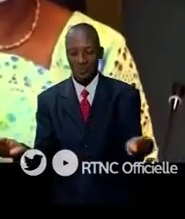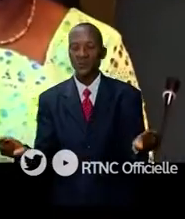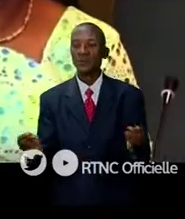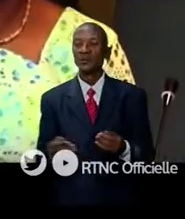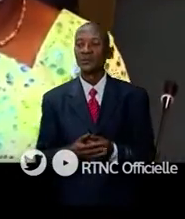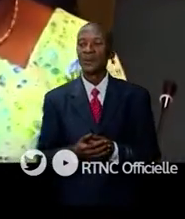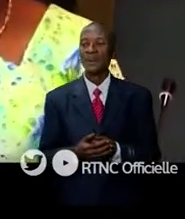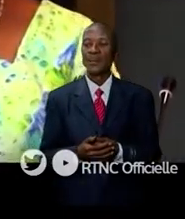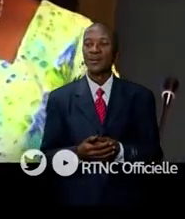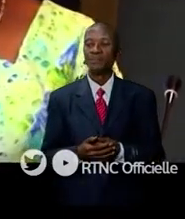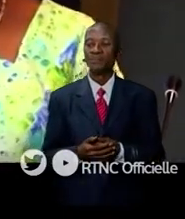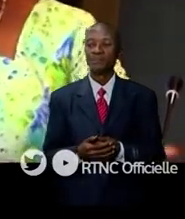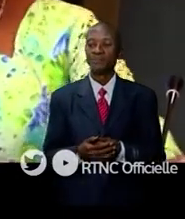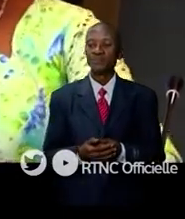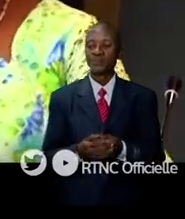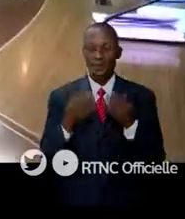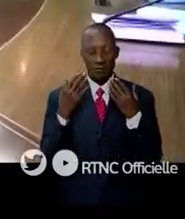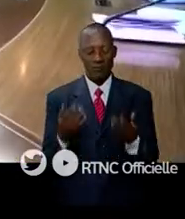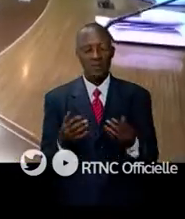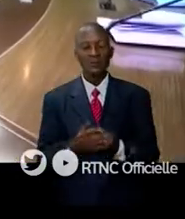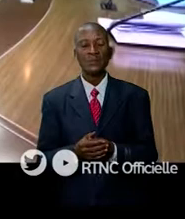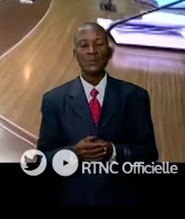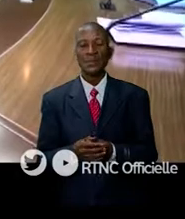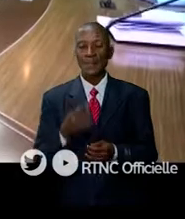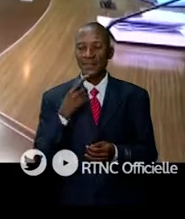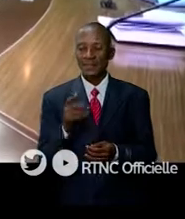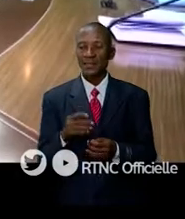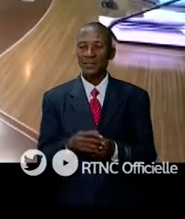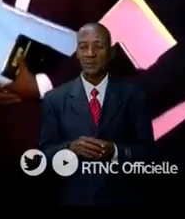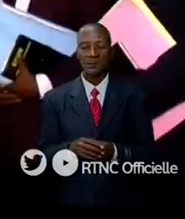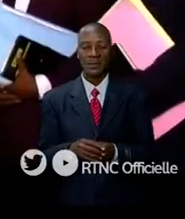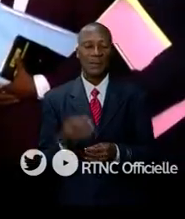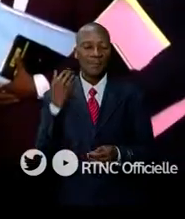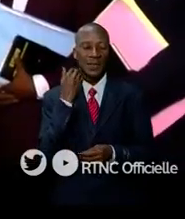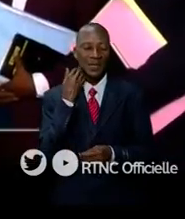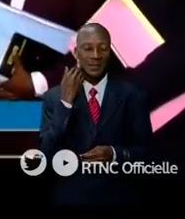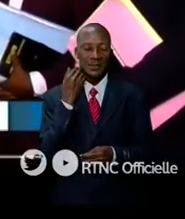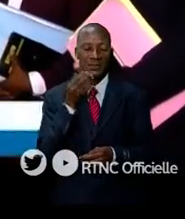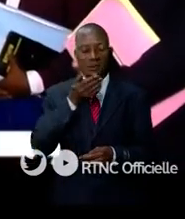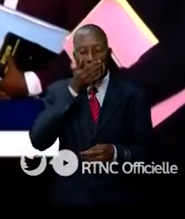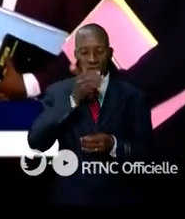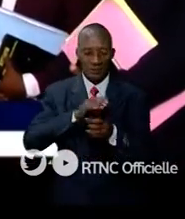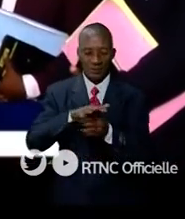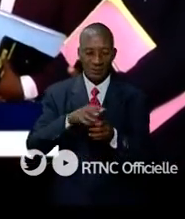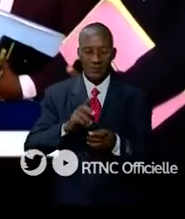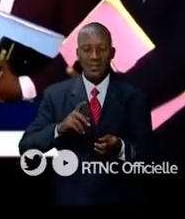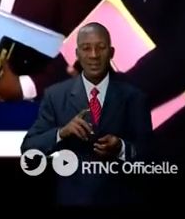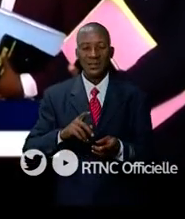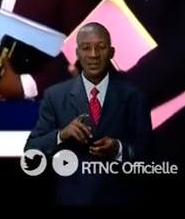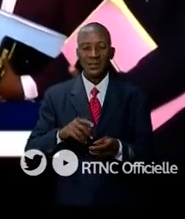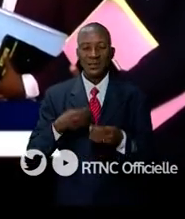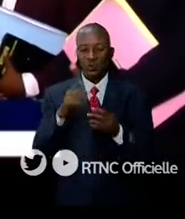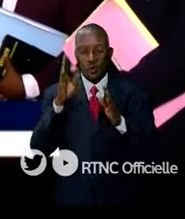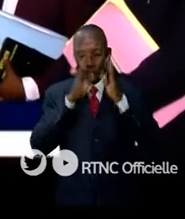a pratiquement déranger le budget de tous les pays. Alors, pour ce